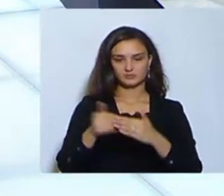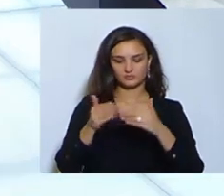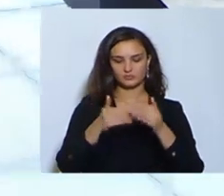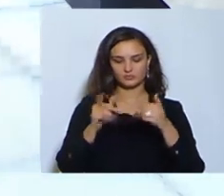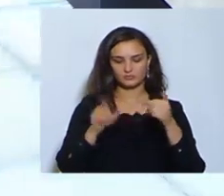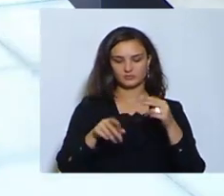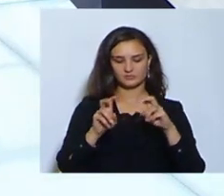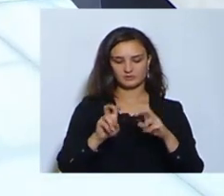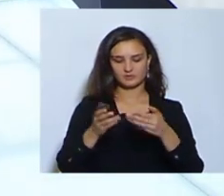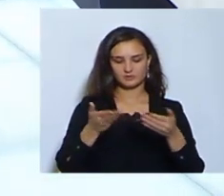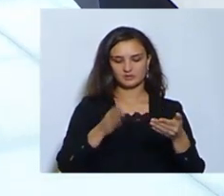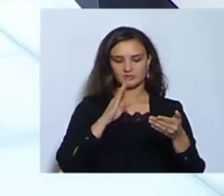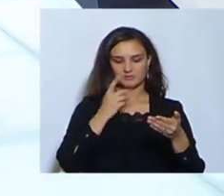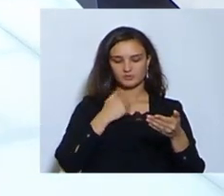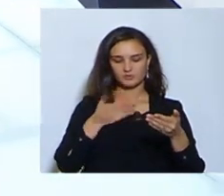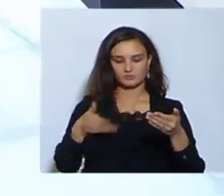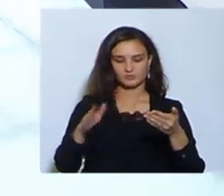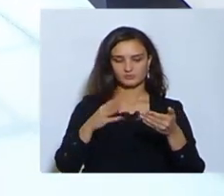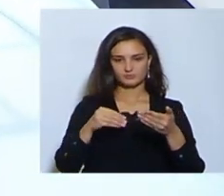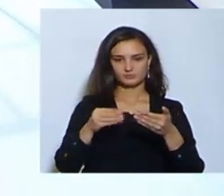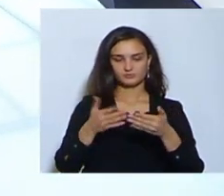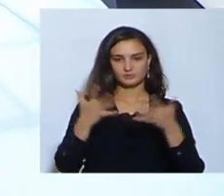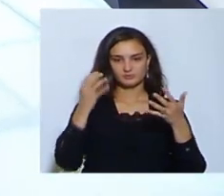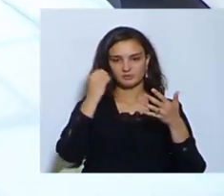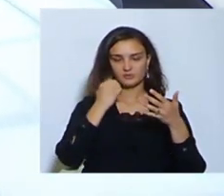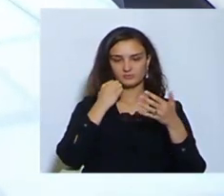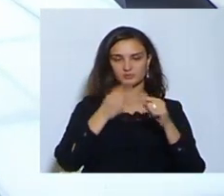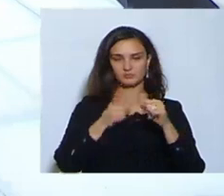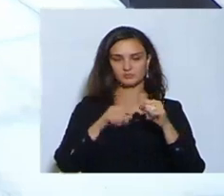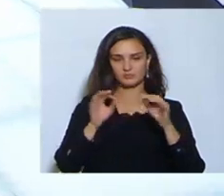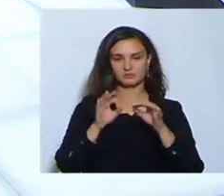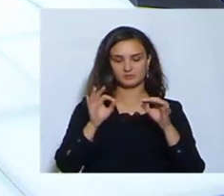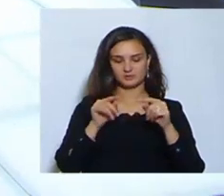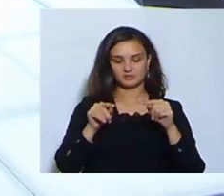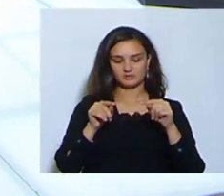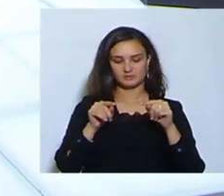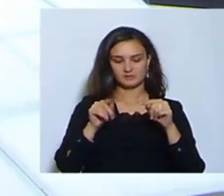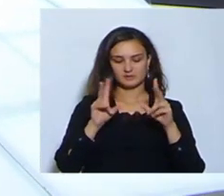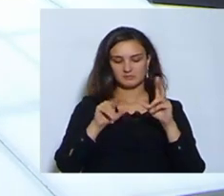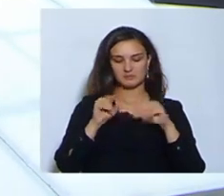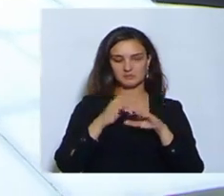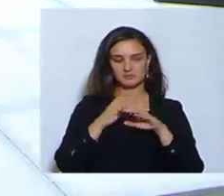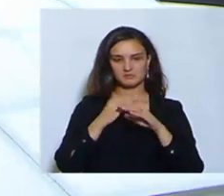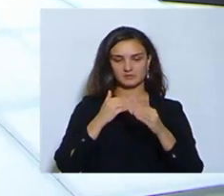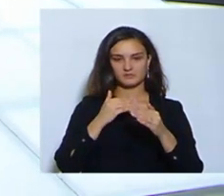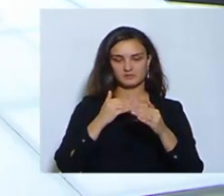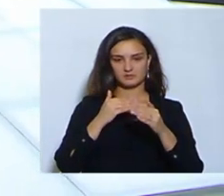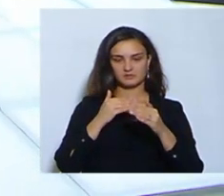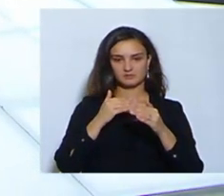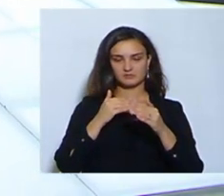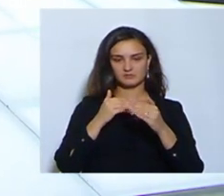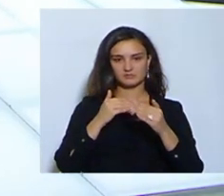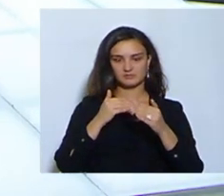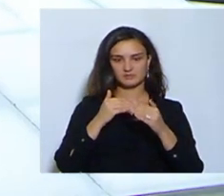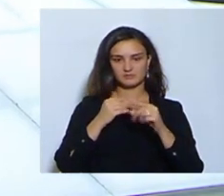პროფესორი, დაბრძანდით, ქალბატონებო. დიდი მადლობა. მე მგონი არაფერი დავაკელი თქვენს თქვენ წარდგენით